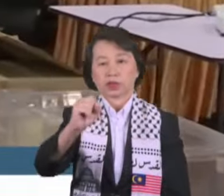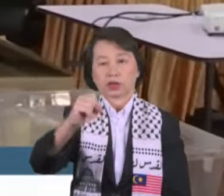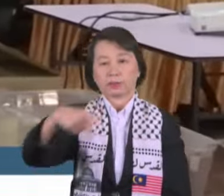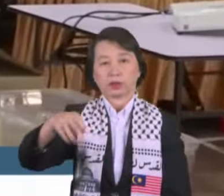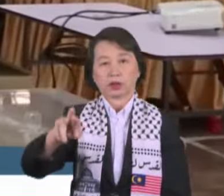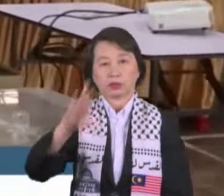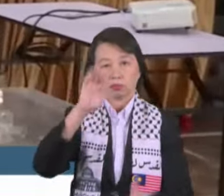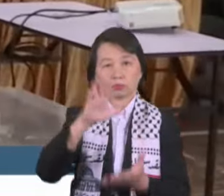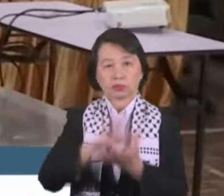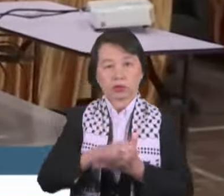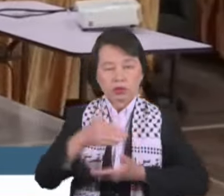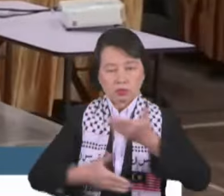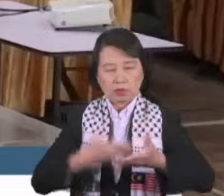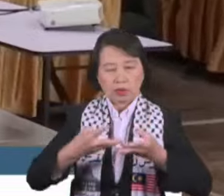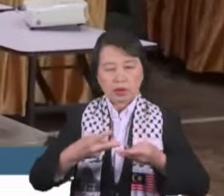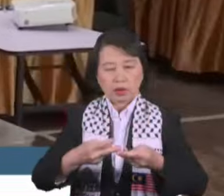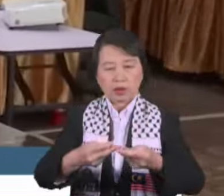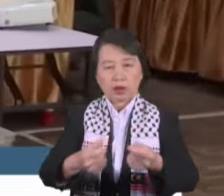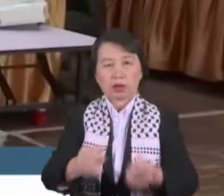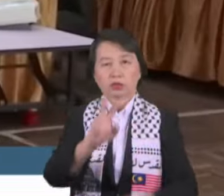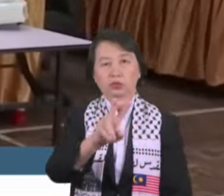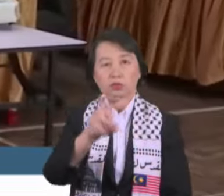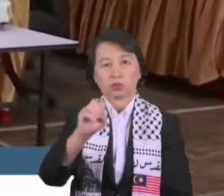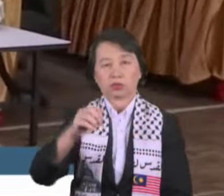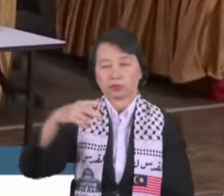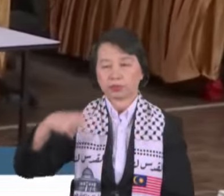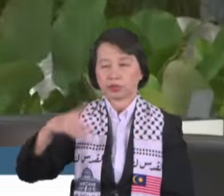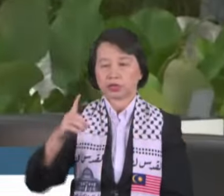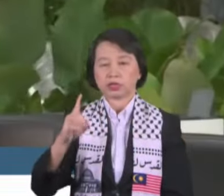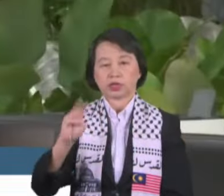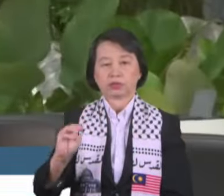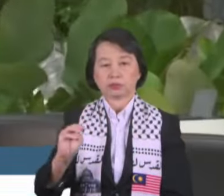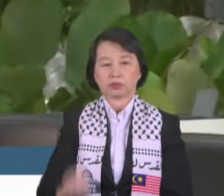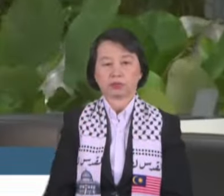SPR yakin proses pengundian lancar di 20 PDM.